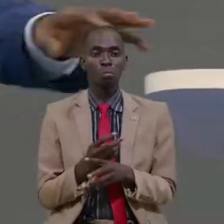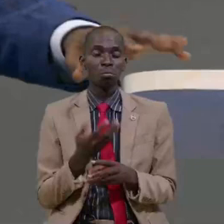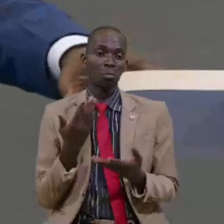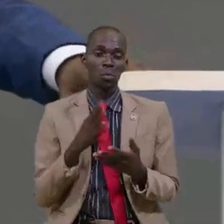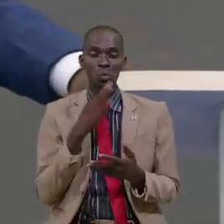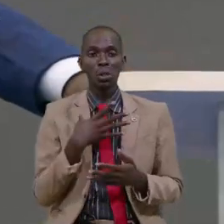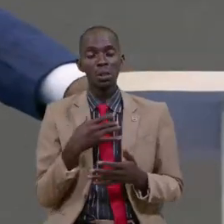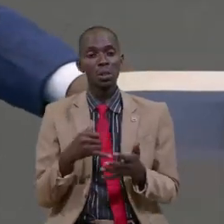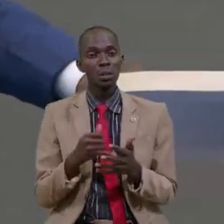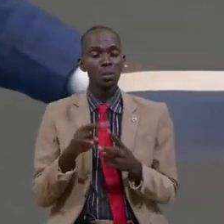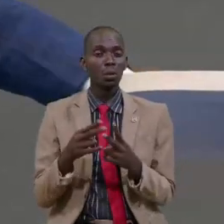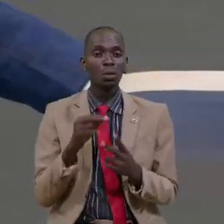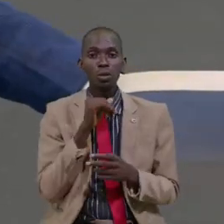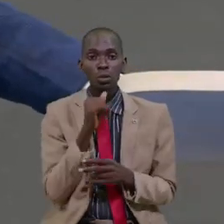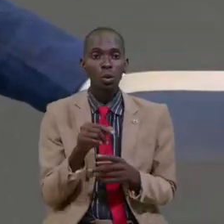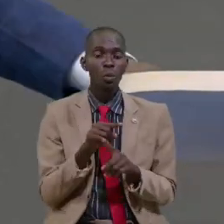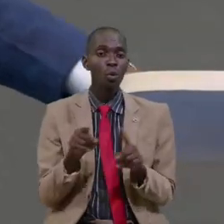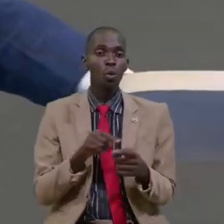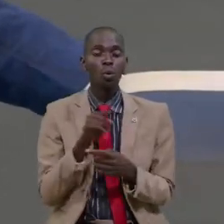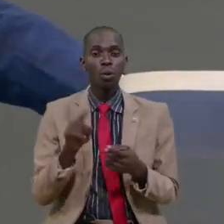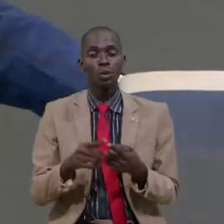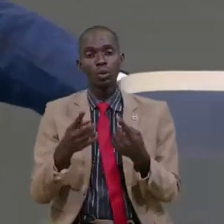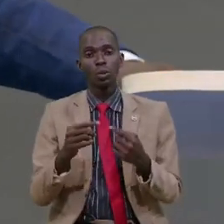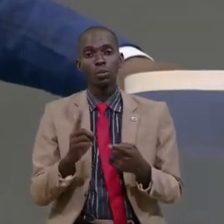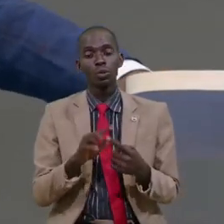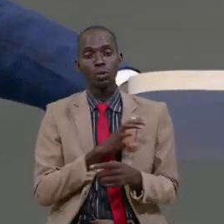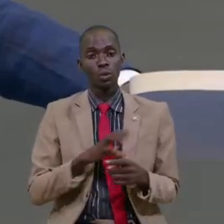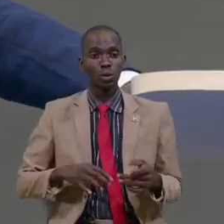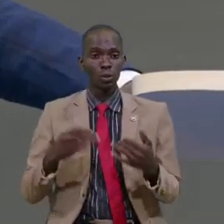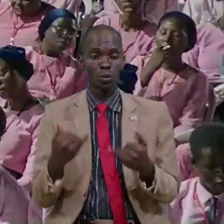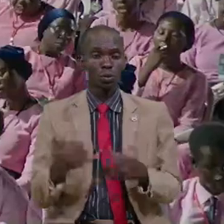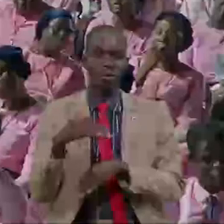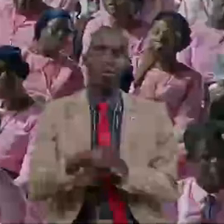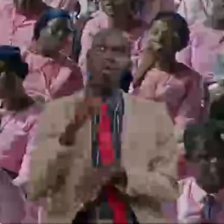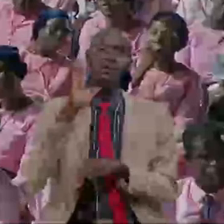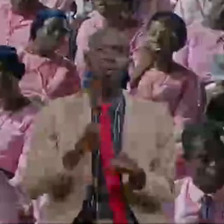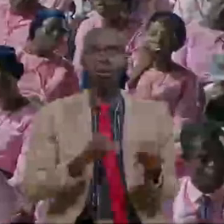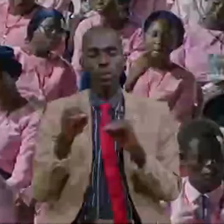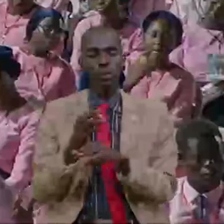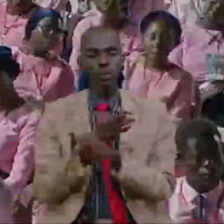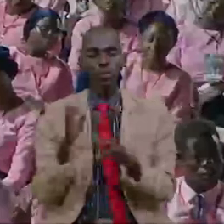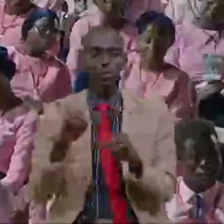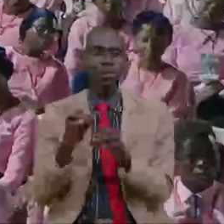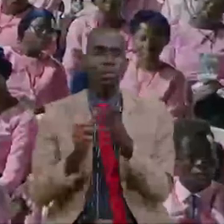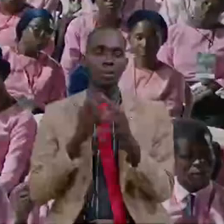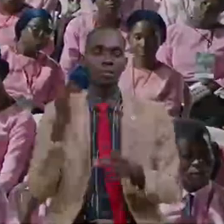vient, que nous le veuillons ou pas. Mais, quand tu viens à Christ ce soir, il va